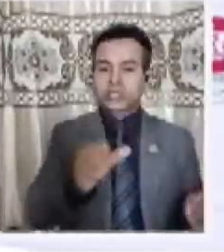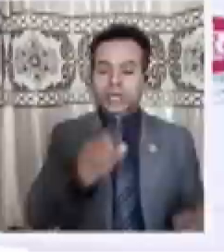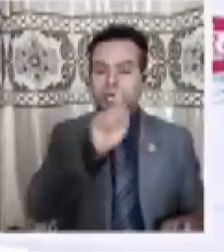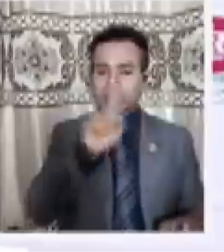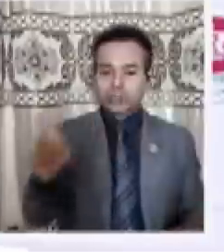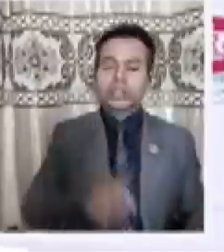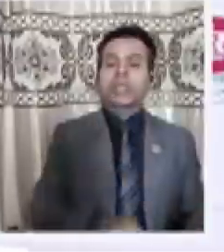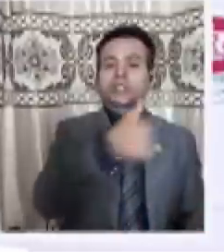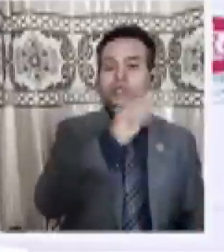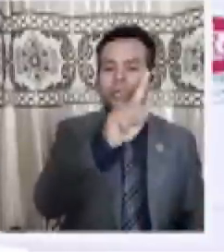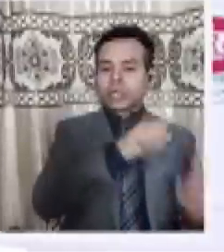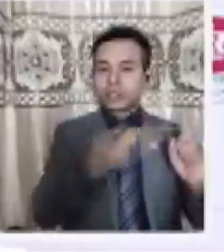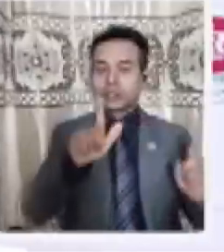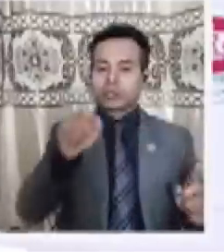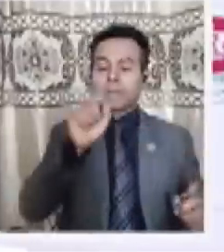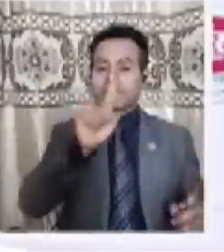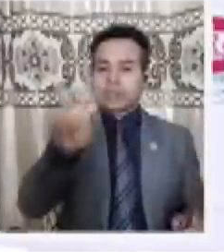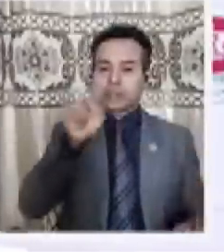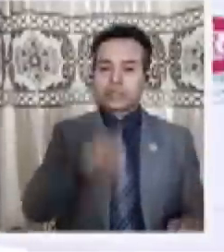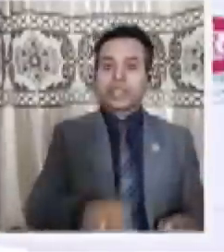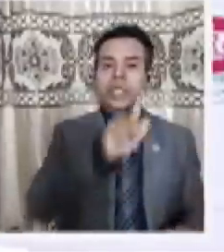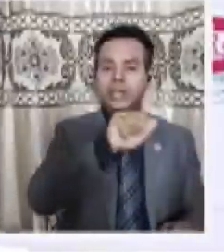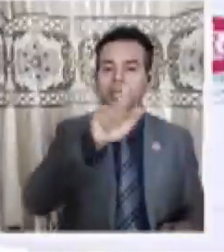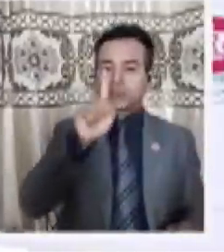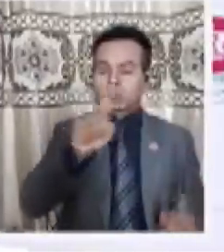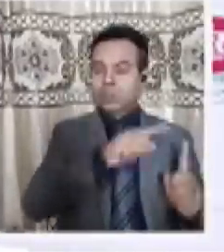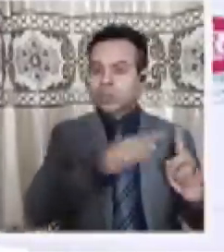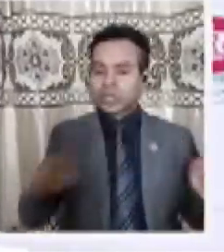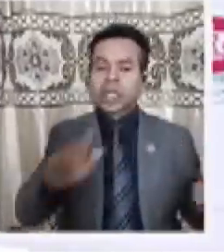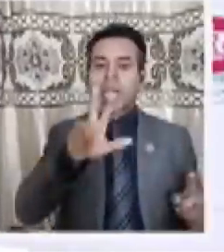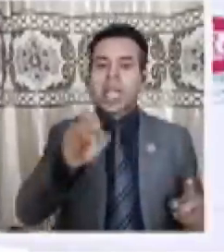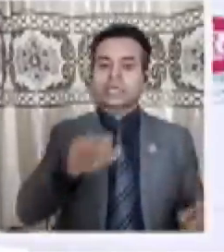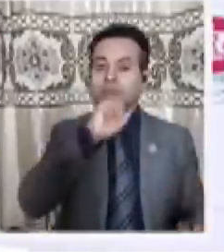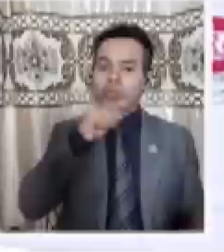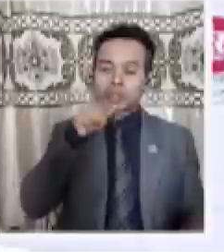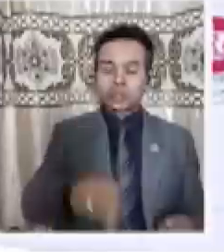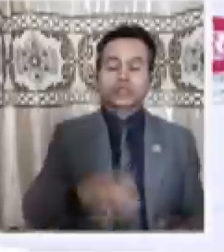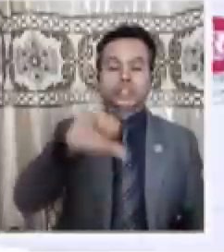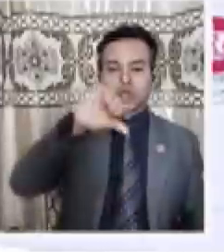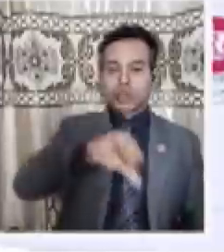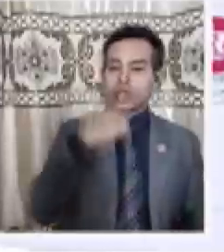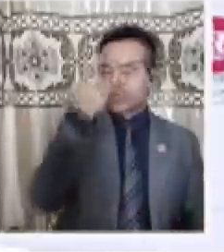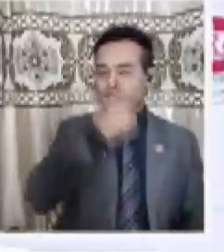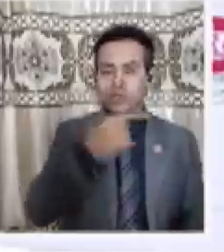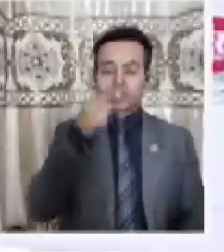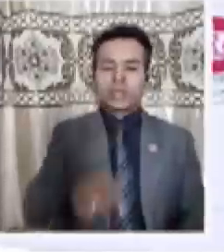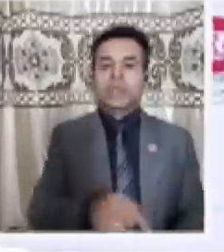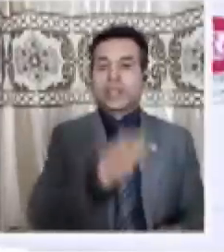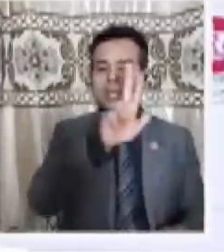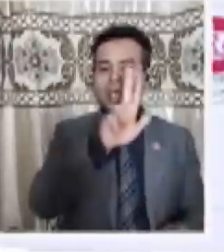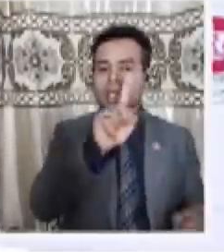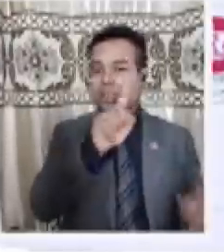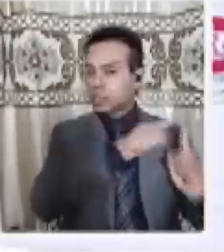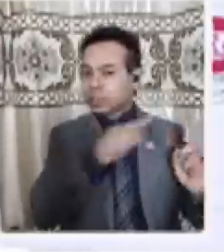12 জন, 71 থেকে 80 বছরের 2 জন, দুঃখিত 71 থেকে 80 9 জন এবং